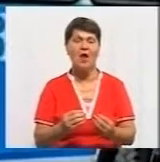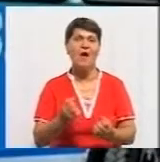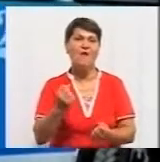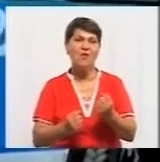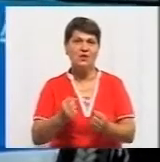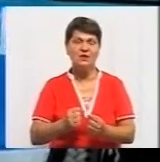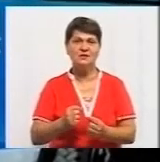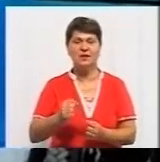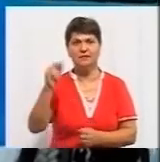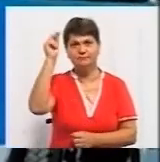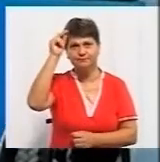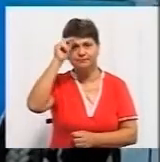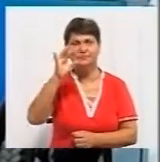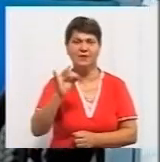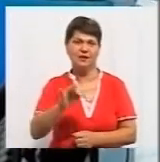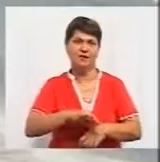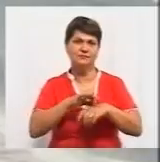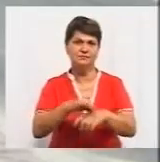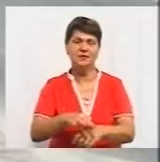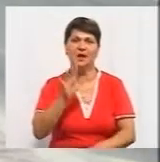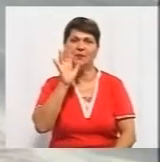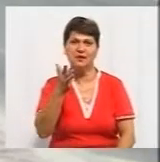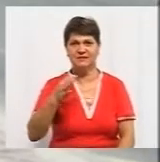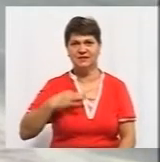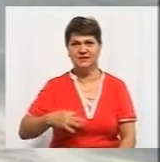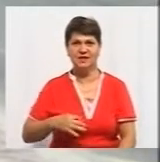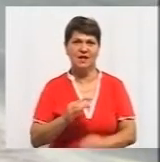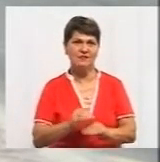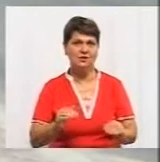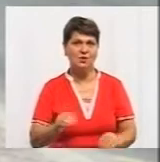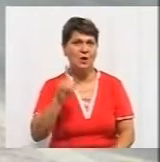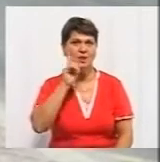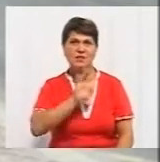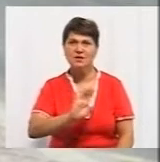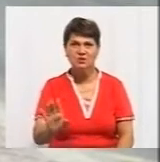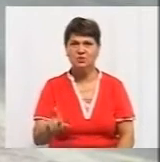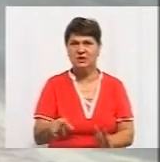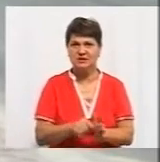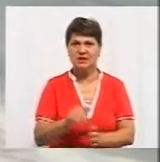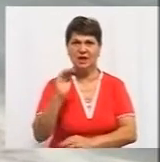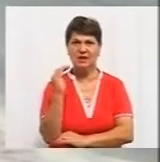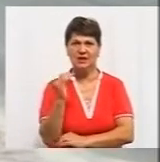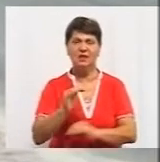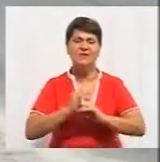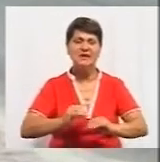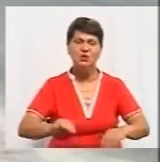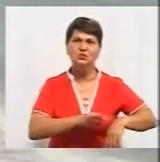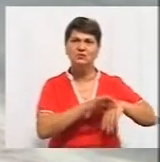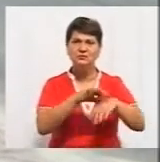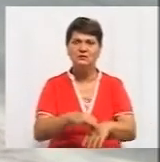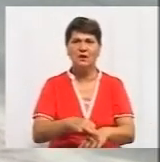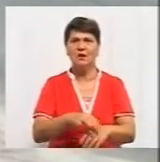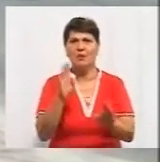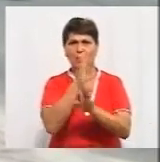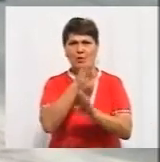курси і відводить 5-річного сина до садочка. Дуже незручно йти з дитиною, особливо коли потрібно в садочок відвести чи якась